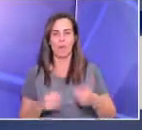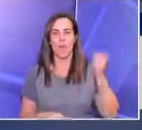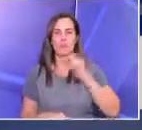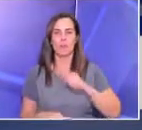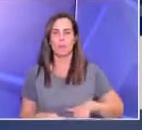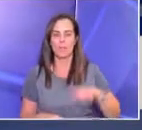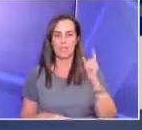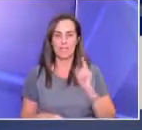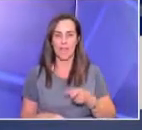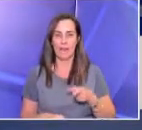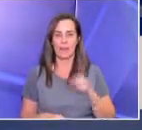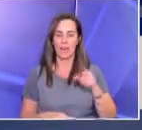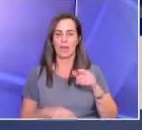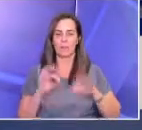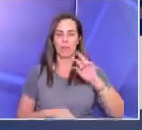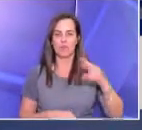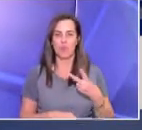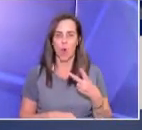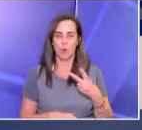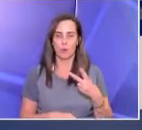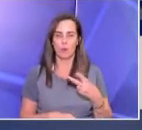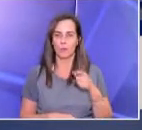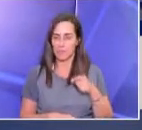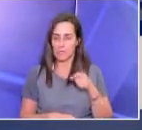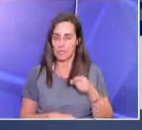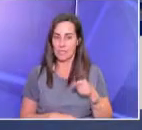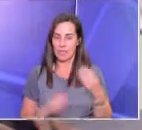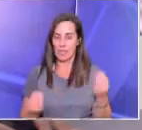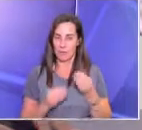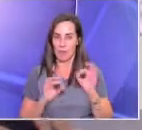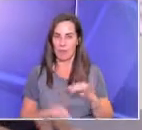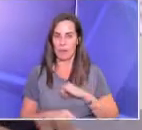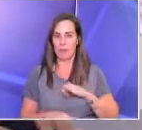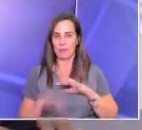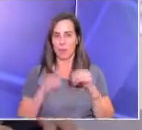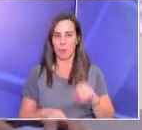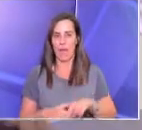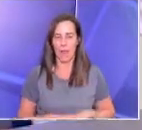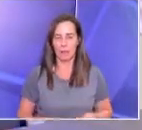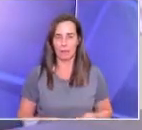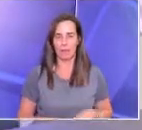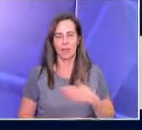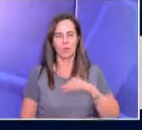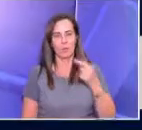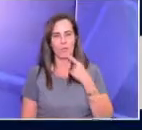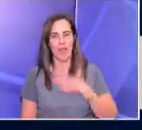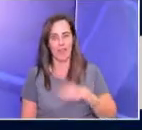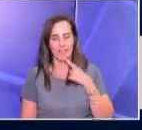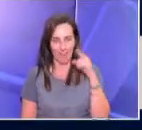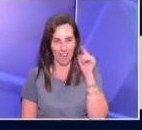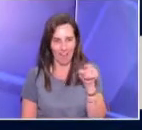עיר שנאלצים ללכת לסיבוב שני. זאת אומרת שזו מגמה בהחלט מעניינת בבחירות האלה. אני קודם כל רוצה להגיד,